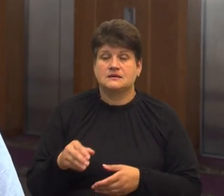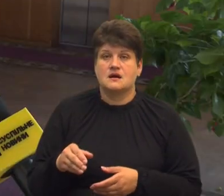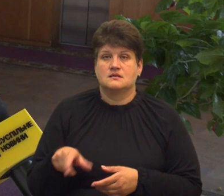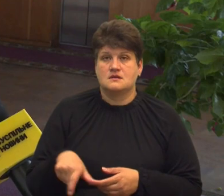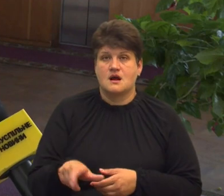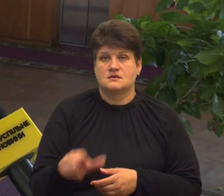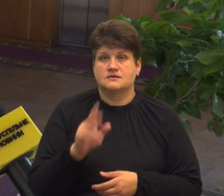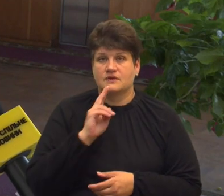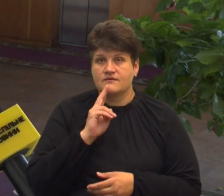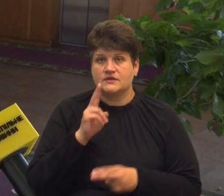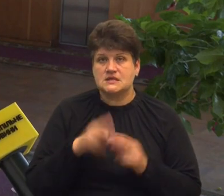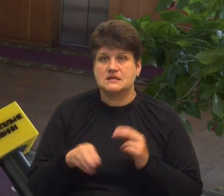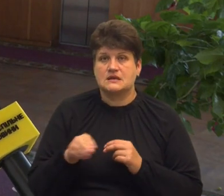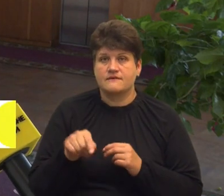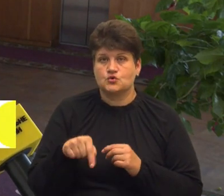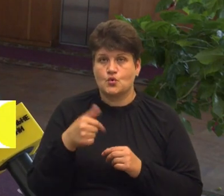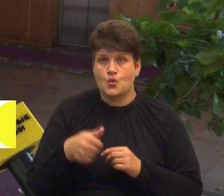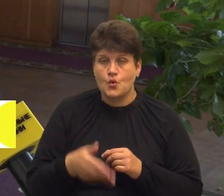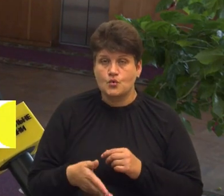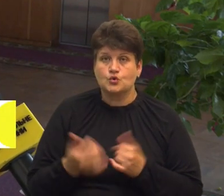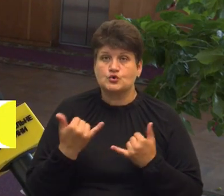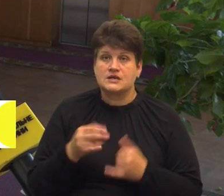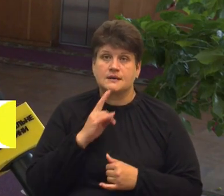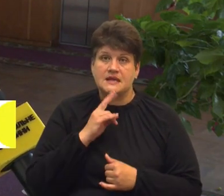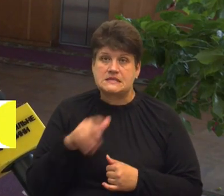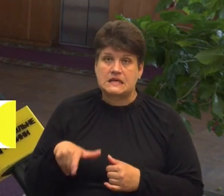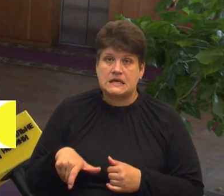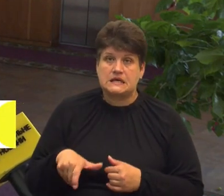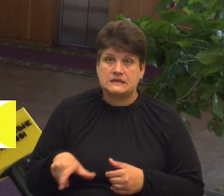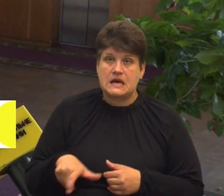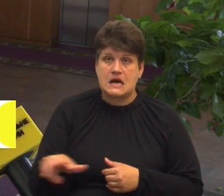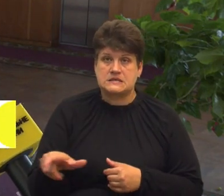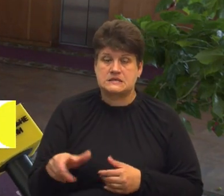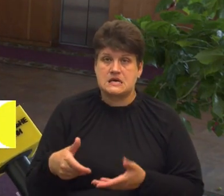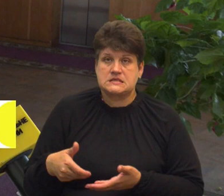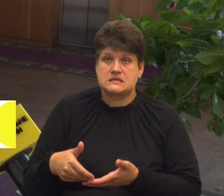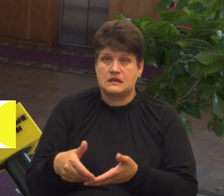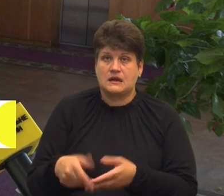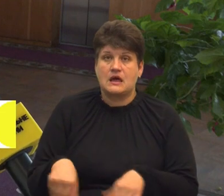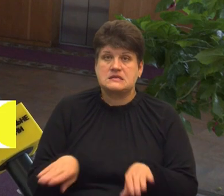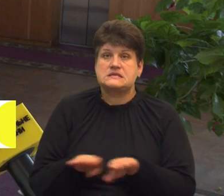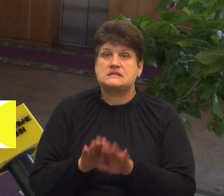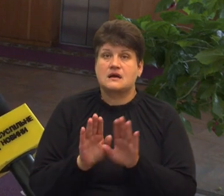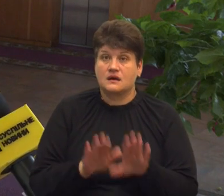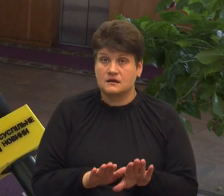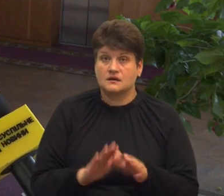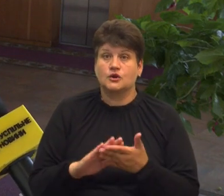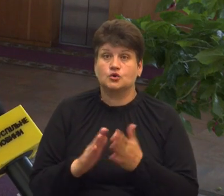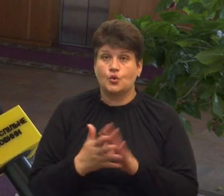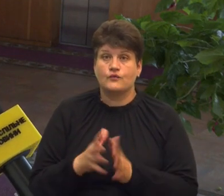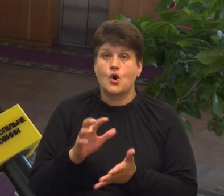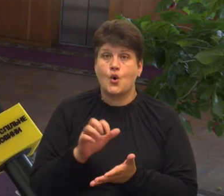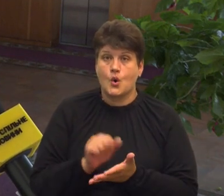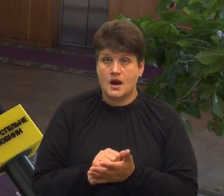сьогодні Кременецька траса санна вона є закритою договір про оренду цього